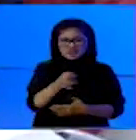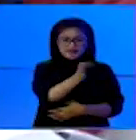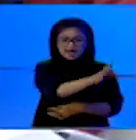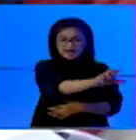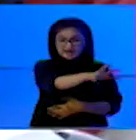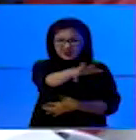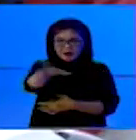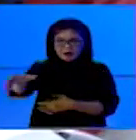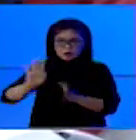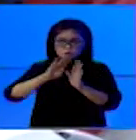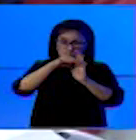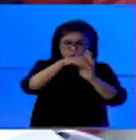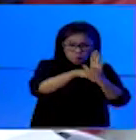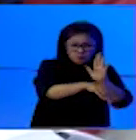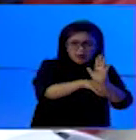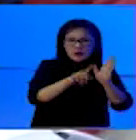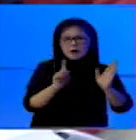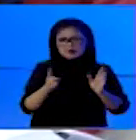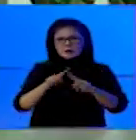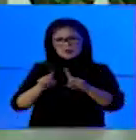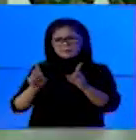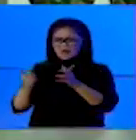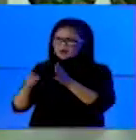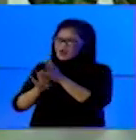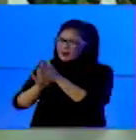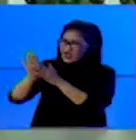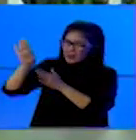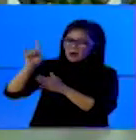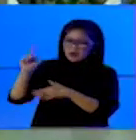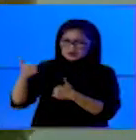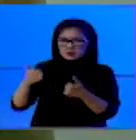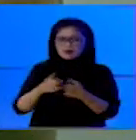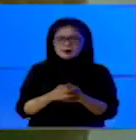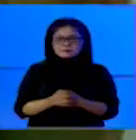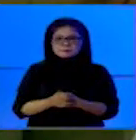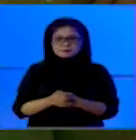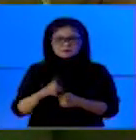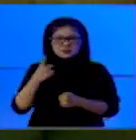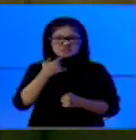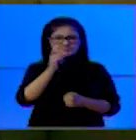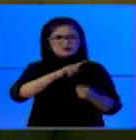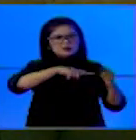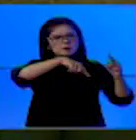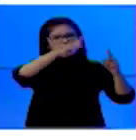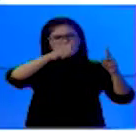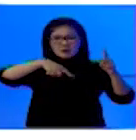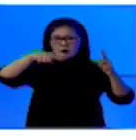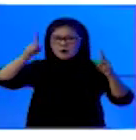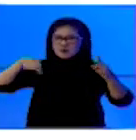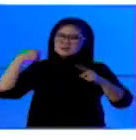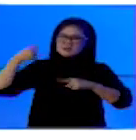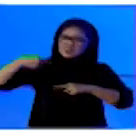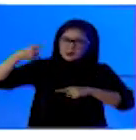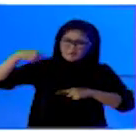penurunan dan juga ada daerah yang mengalami peningkatan. Dan ini fluktuatif. Setiap hari